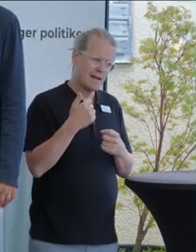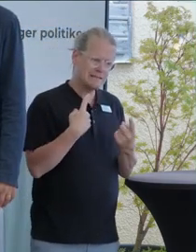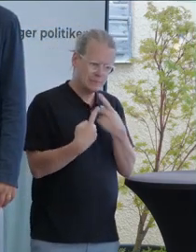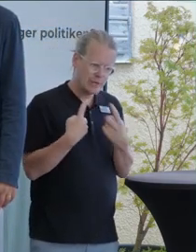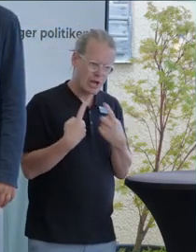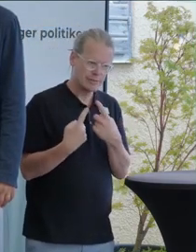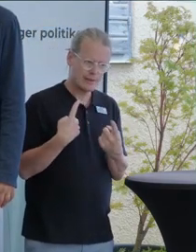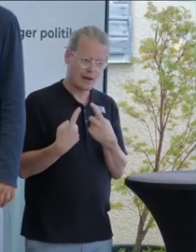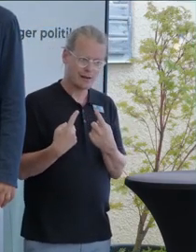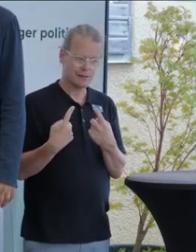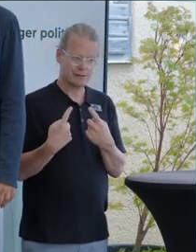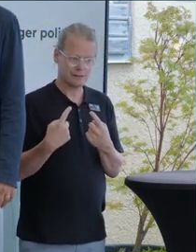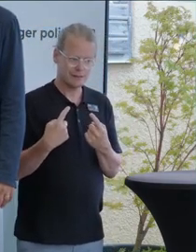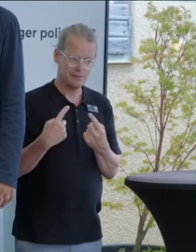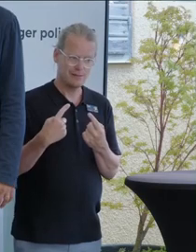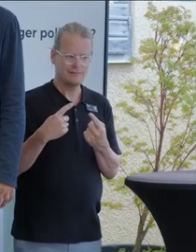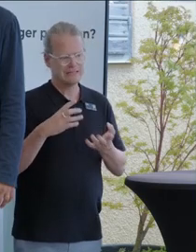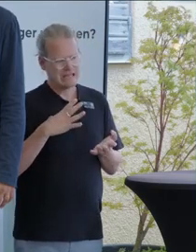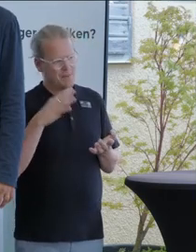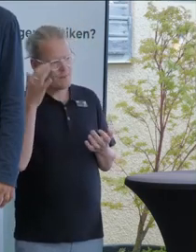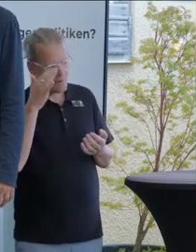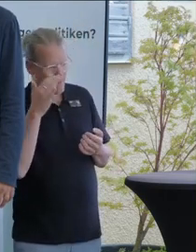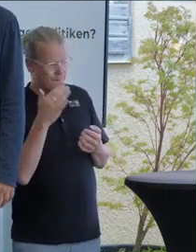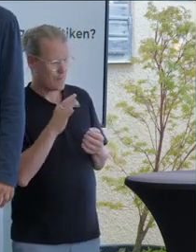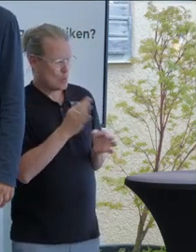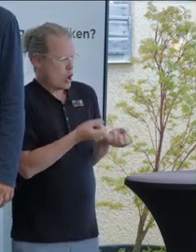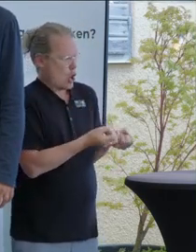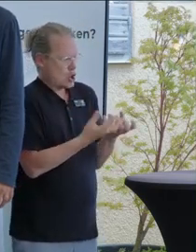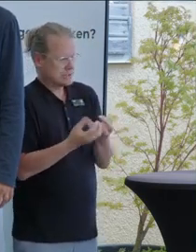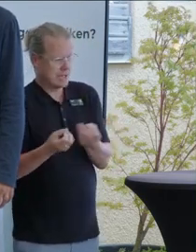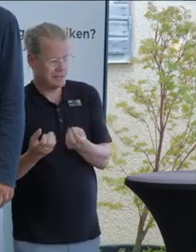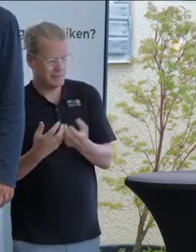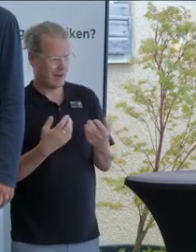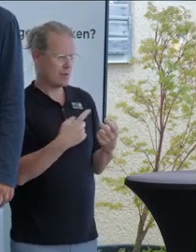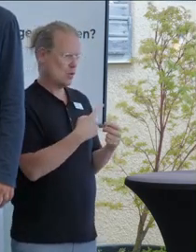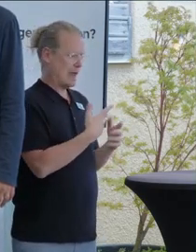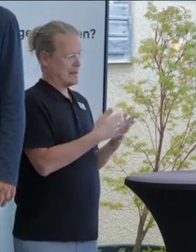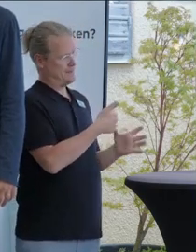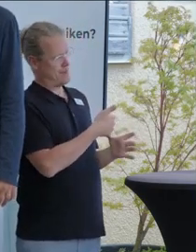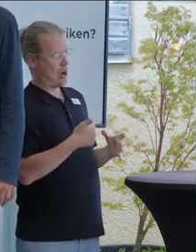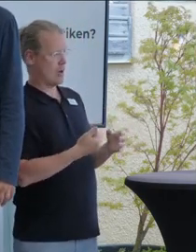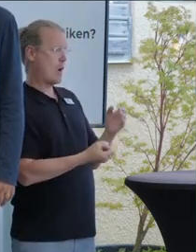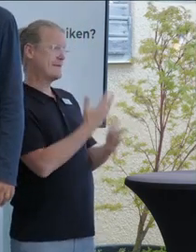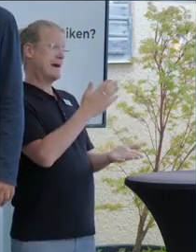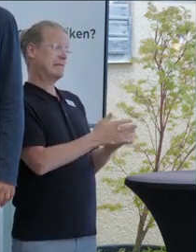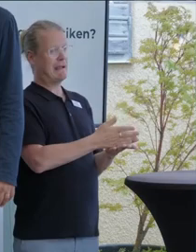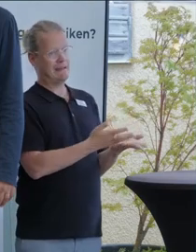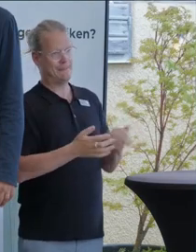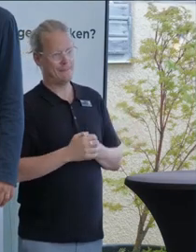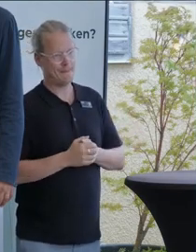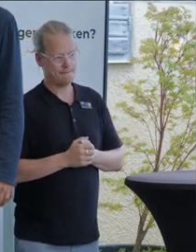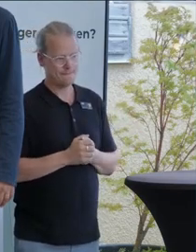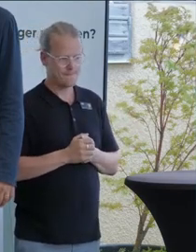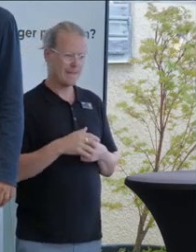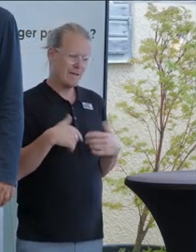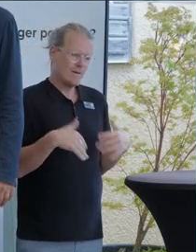finns ju problem att lösa på många olika områden, inte bara upphovsrätten utan inom många olika delar. Men jag tror att det är viktigt att fundera på, kan vi lösa just de